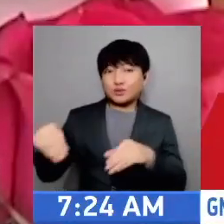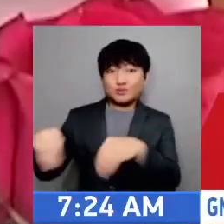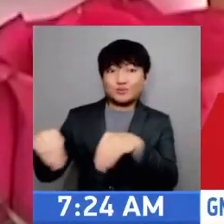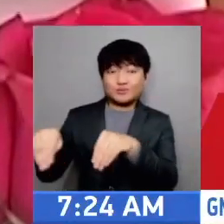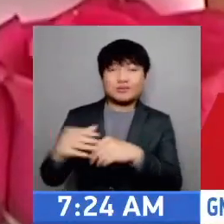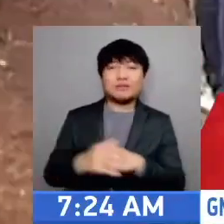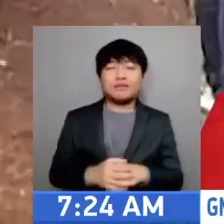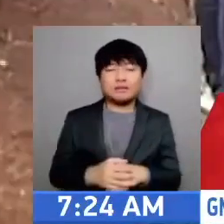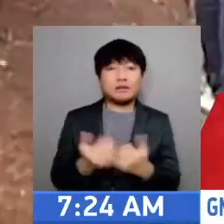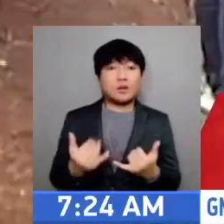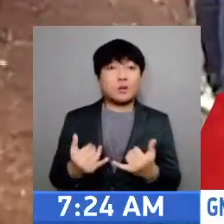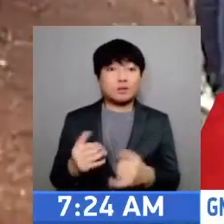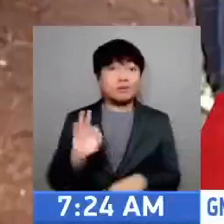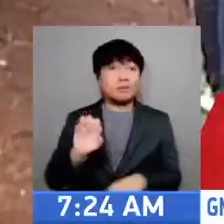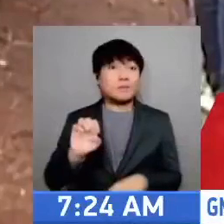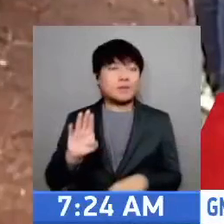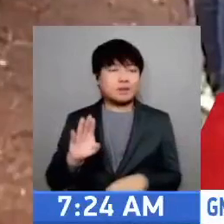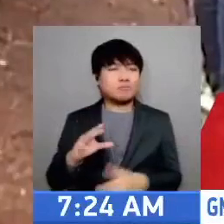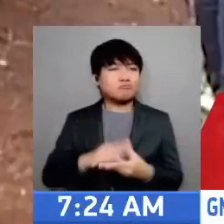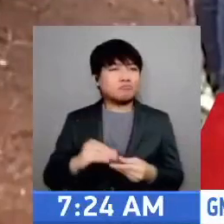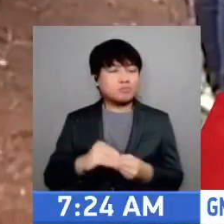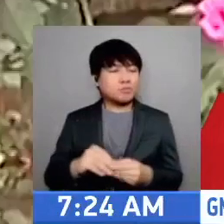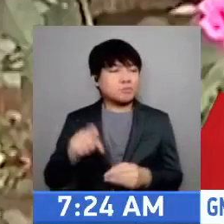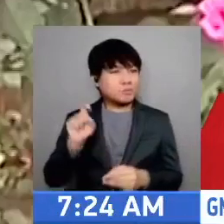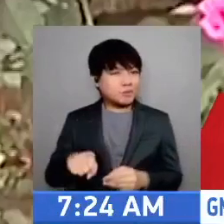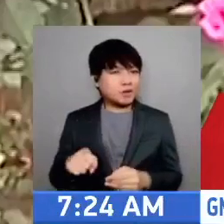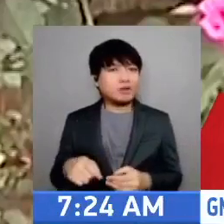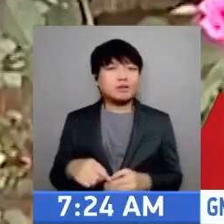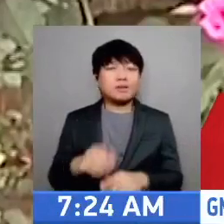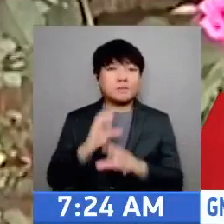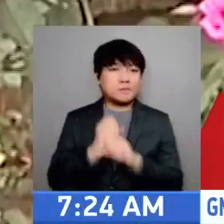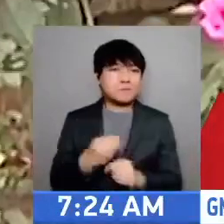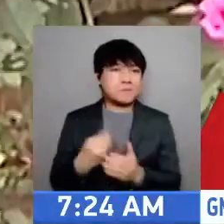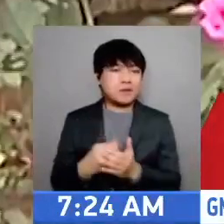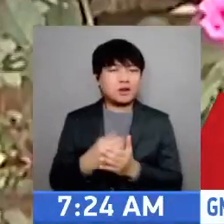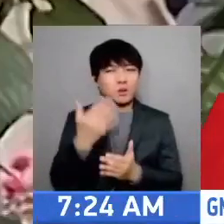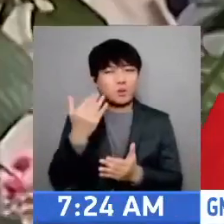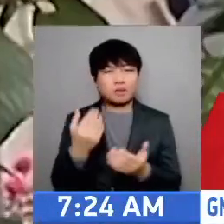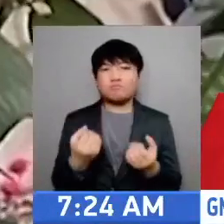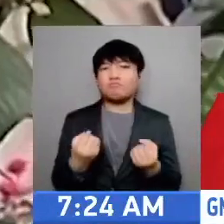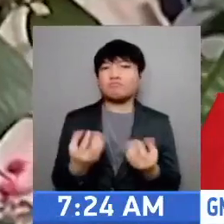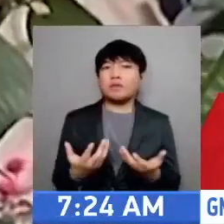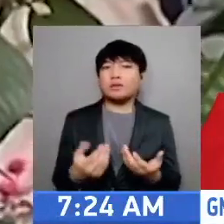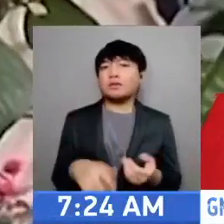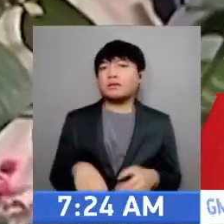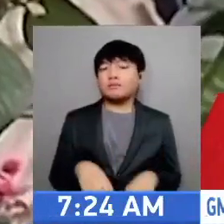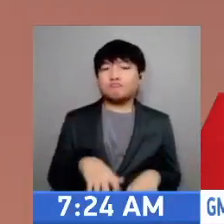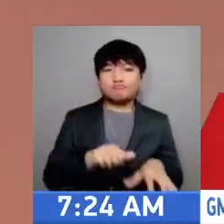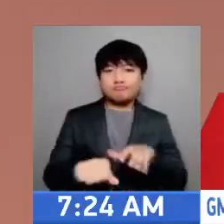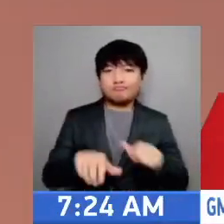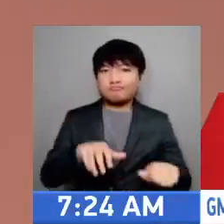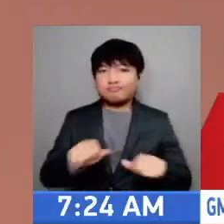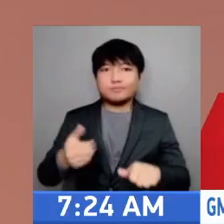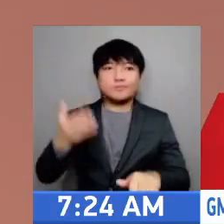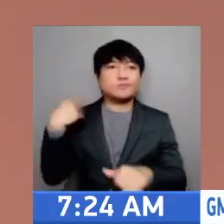na makabawi sila sa kanilang kita dahil sunod-sunod ang kalamidad na nakapinsala sa kanilang mga bulaklak.